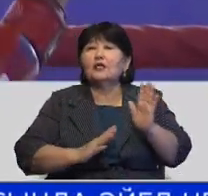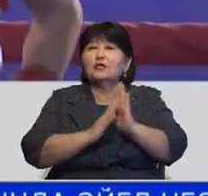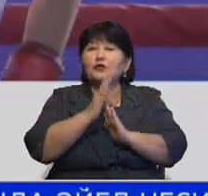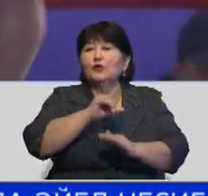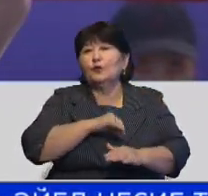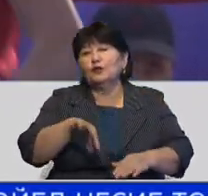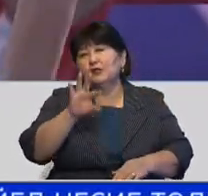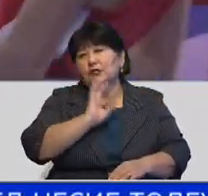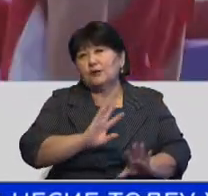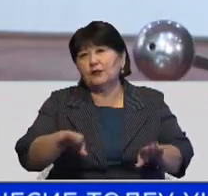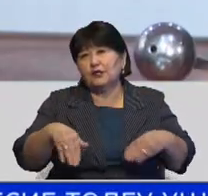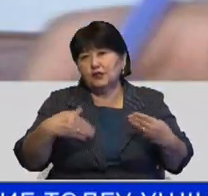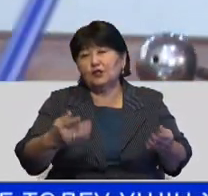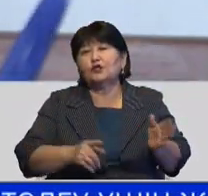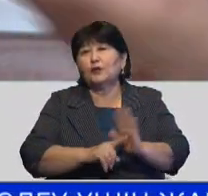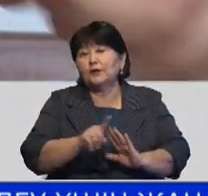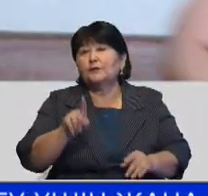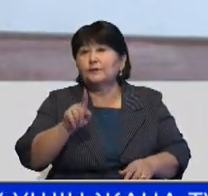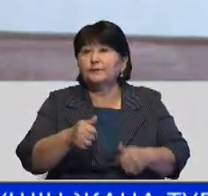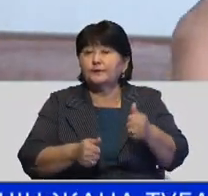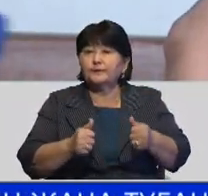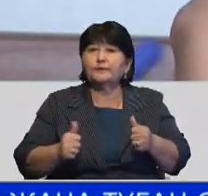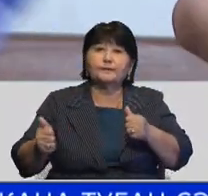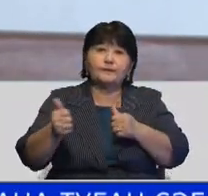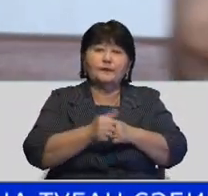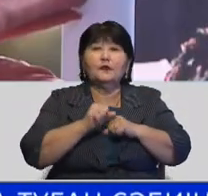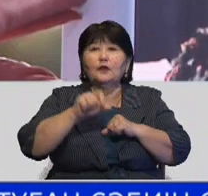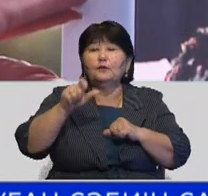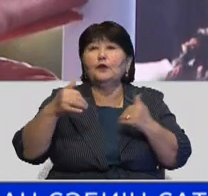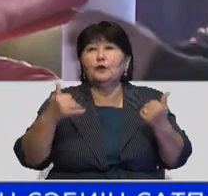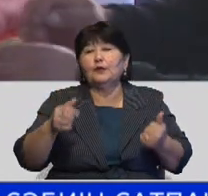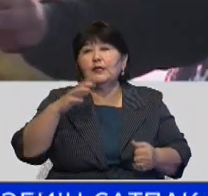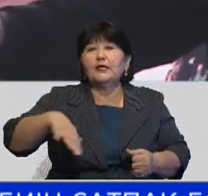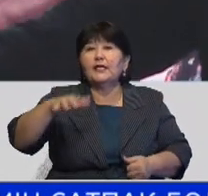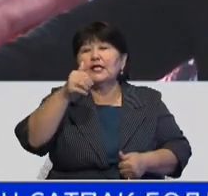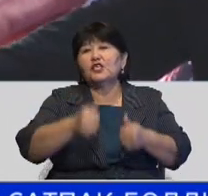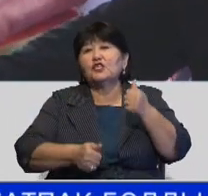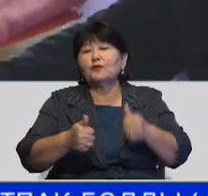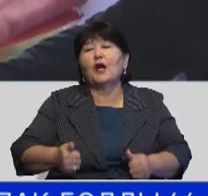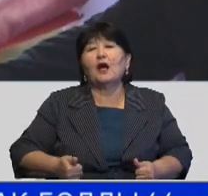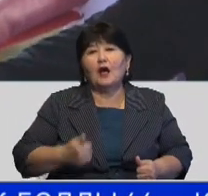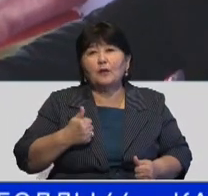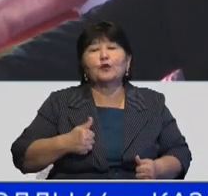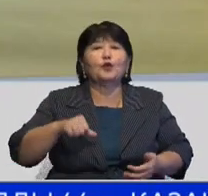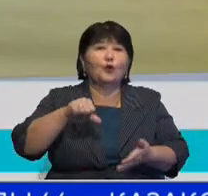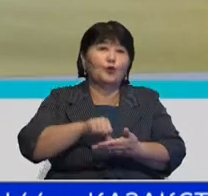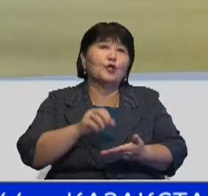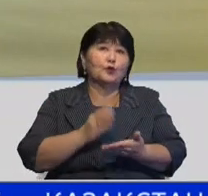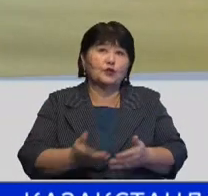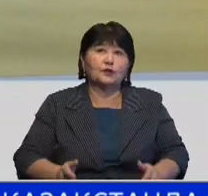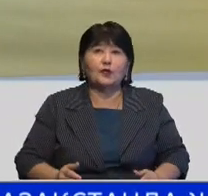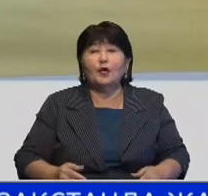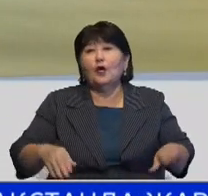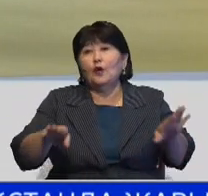өз септігін тигізіп келеді. Осы додада топ жарған боксшылар бүгінде ел чемпионатында абыройлы өнер көрсетуде.